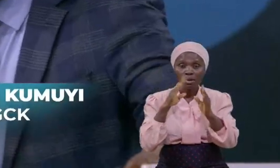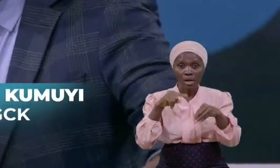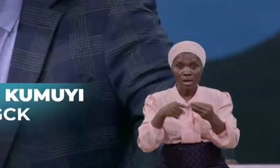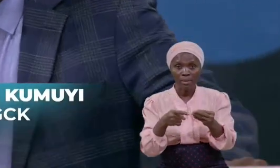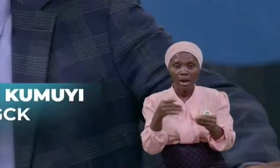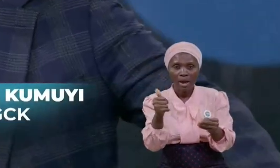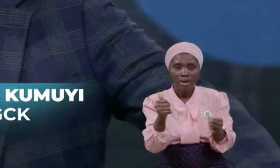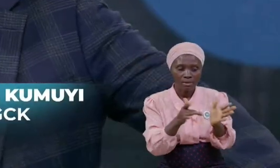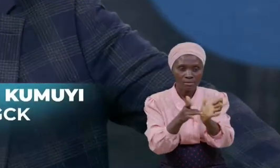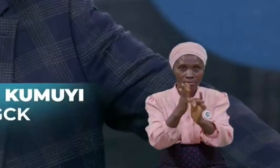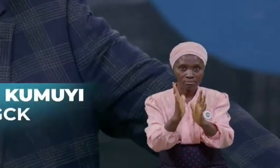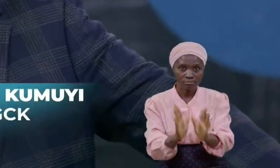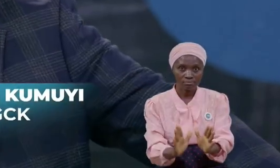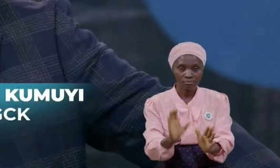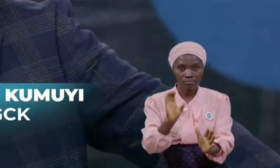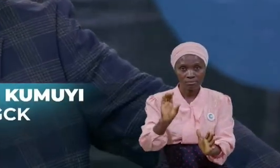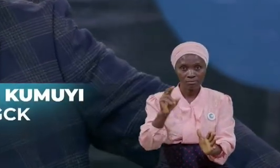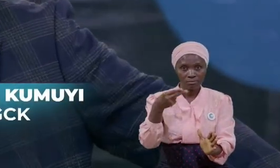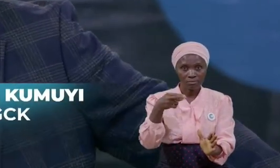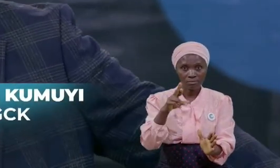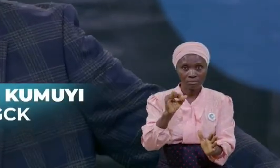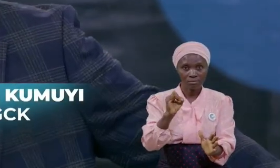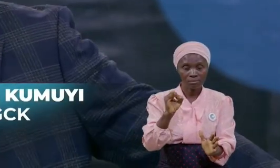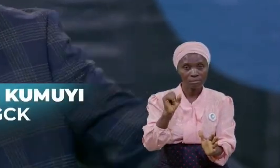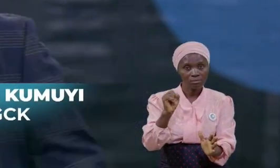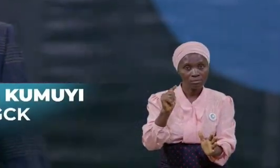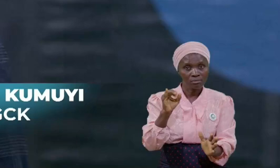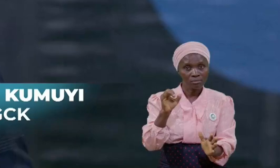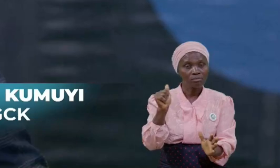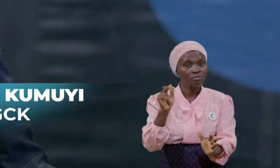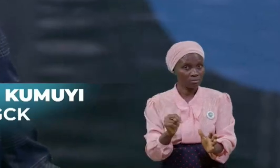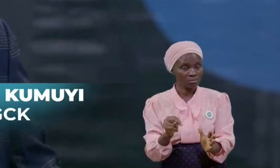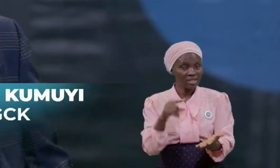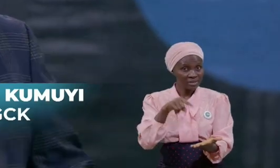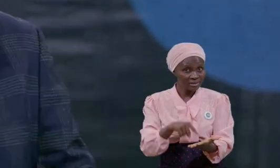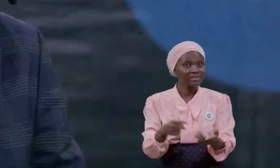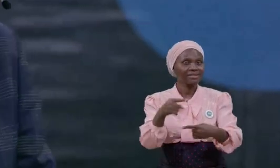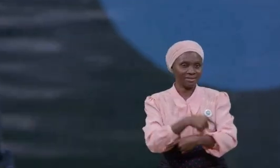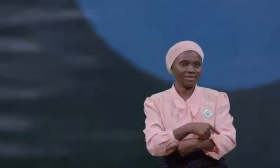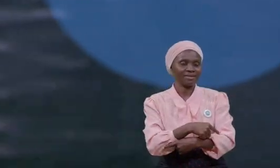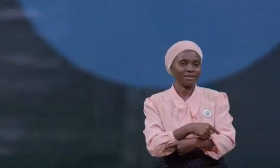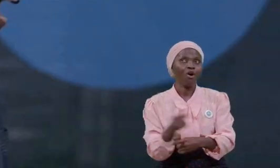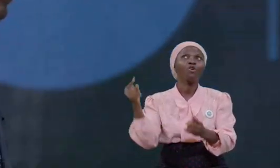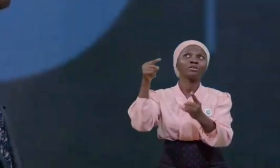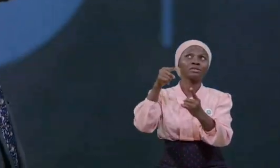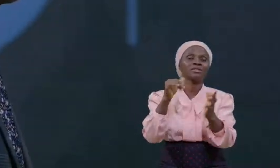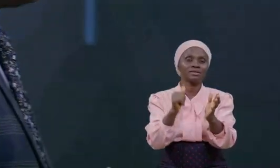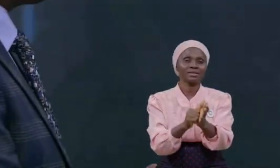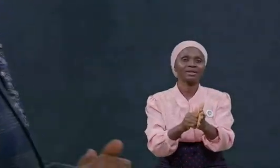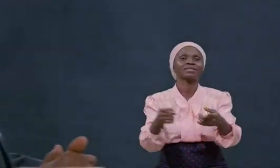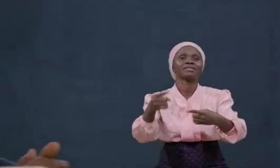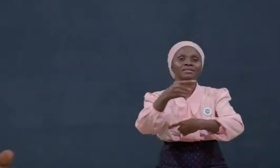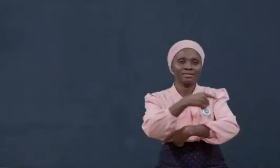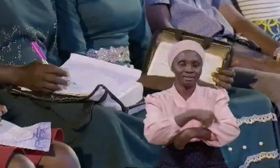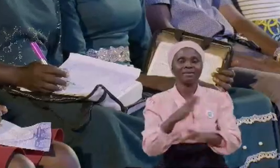aujourd'hui et jusqu'à ce jour-là, il te donnera la couronne.